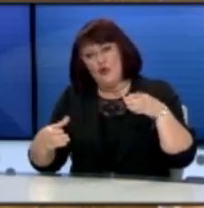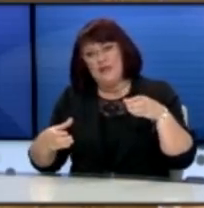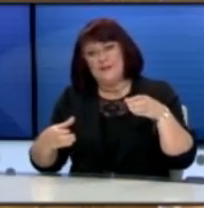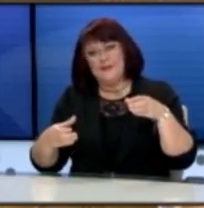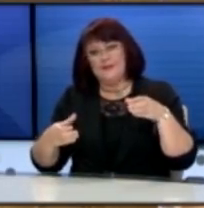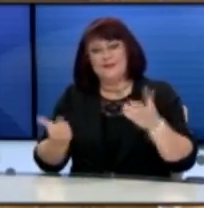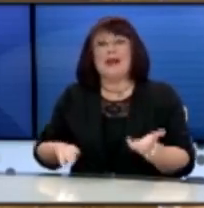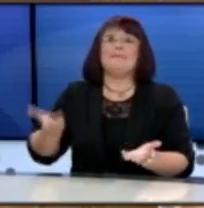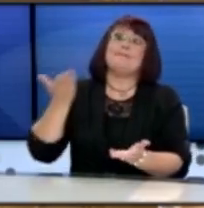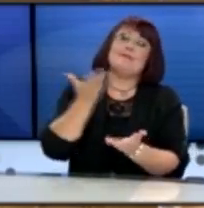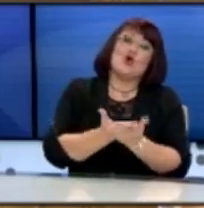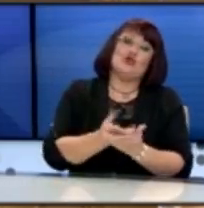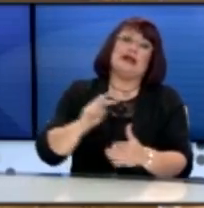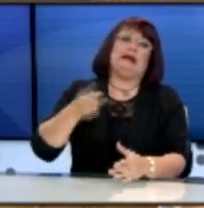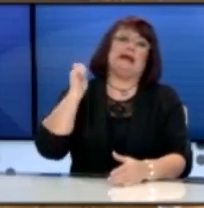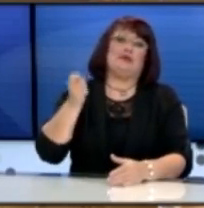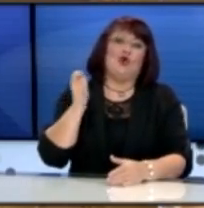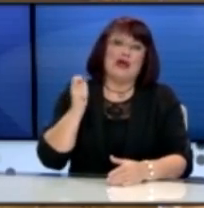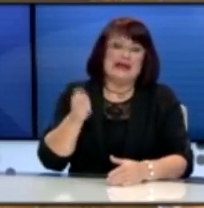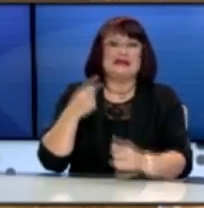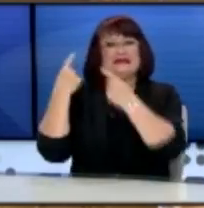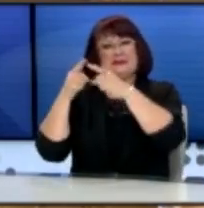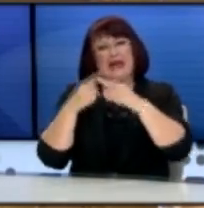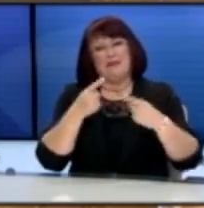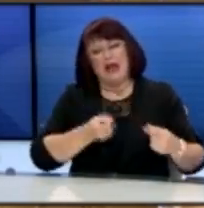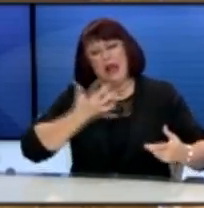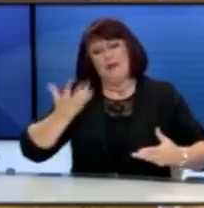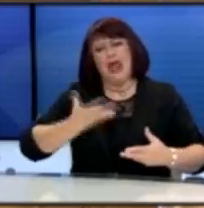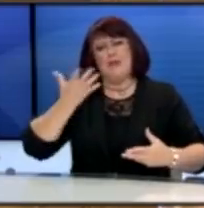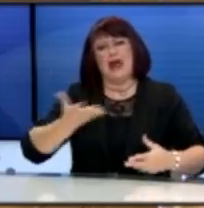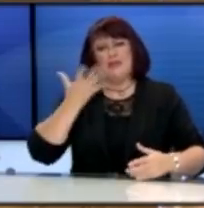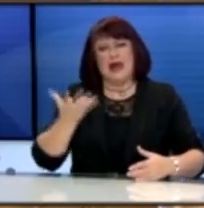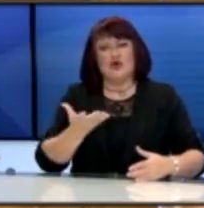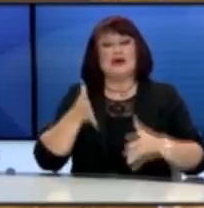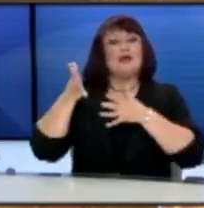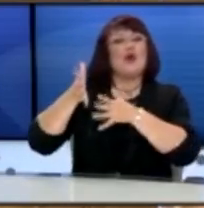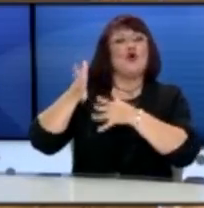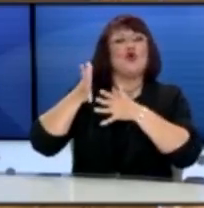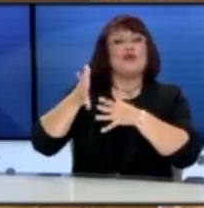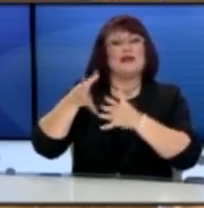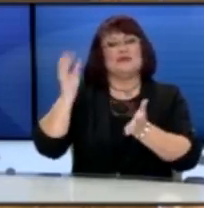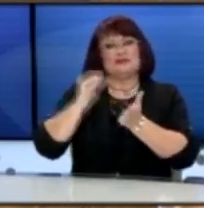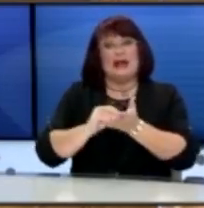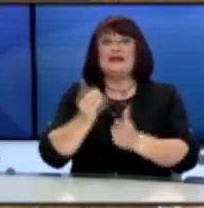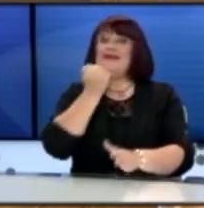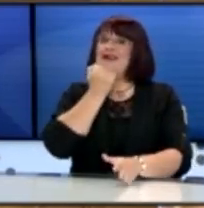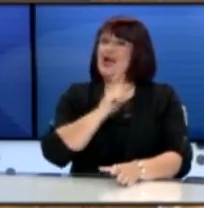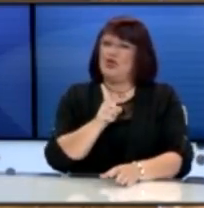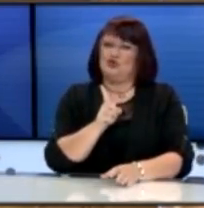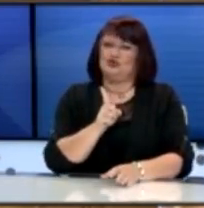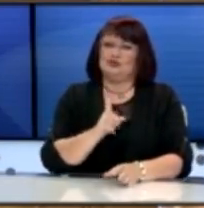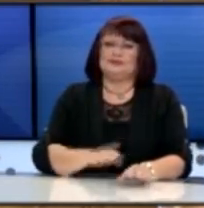που προτείνει και η αξιωματική αντιπολίτευση και τις διάφορες μεγαλοστομίες θα τους ξεγελάσετε πάλι, κάνετε